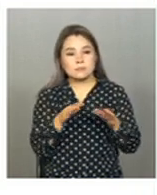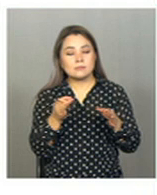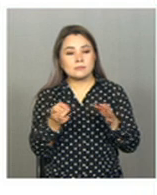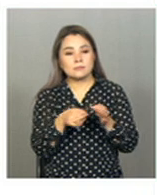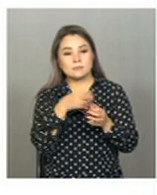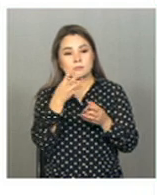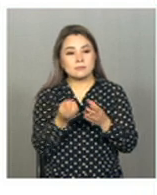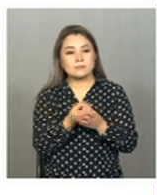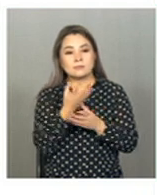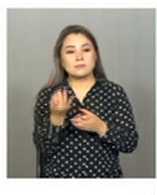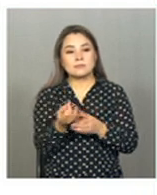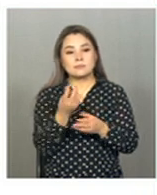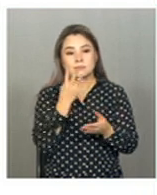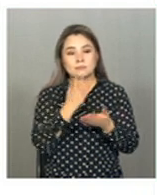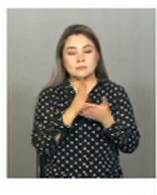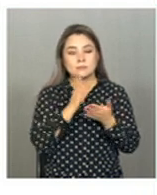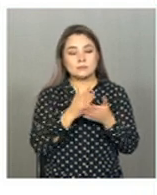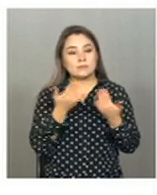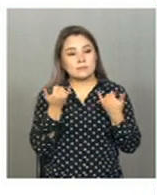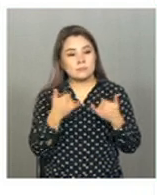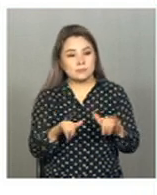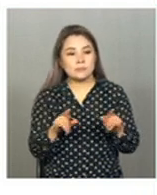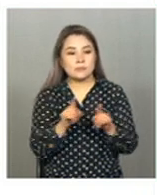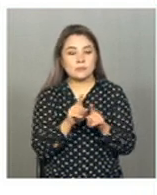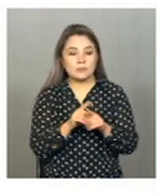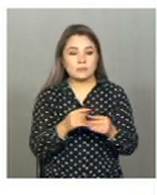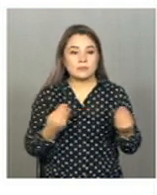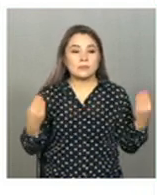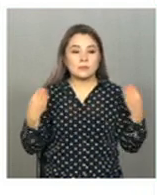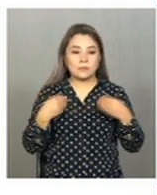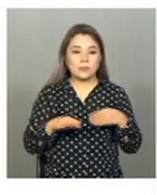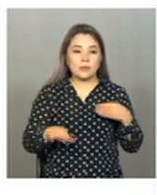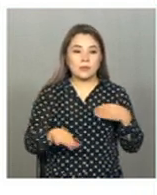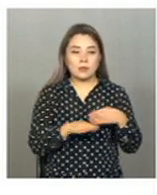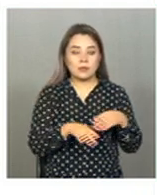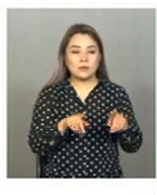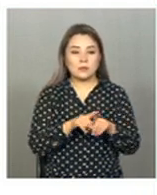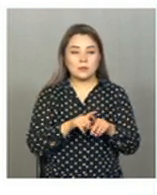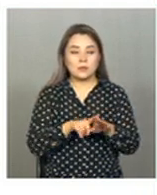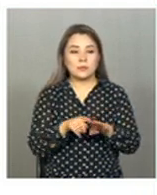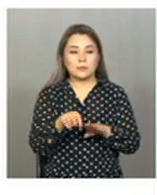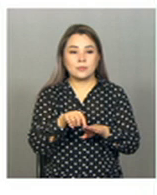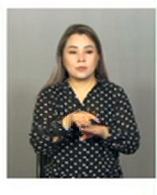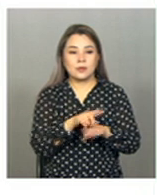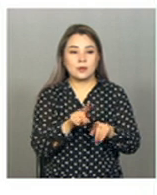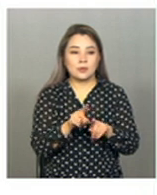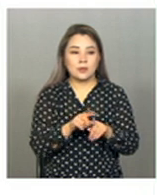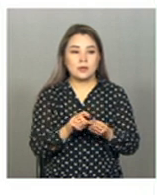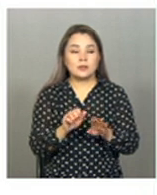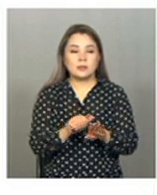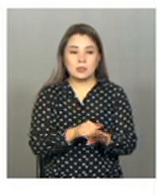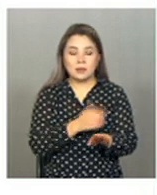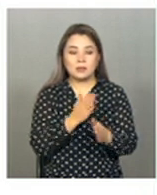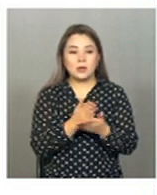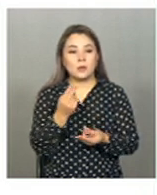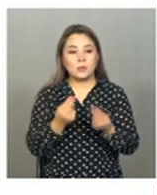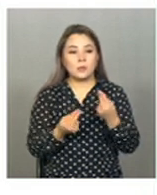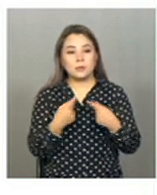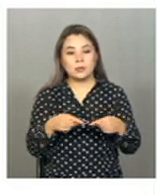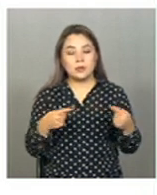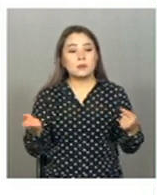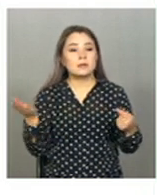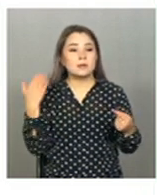үстіне теріс айналдырған тон киіп, немесе аяғына бақан байлап өнер көрсету секілді ойын түрлері ерте